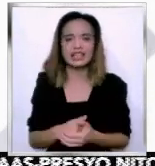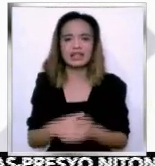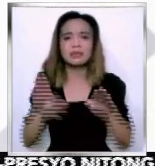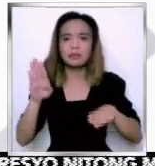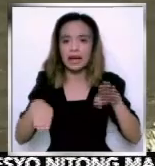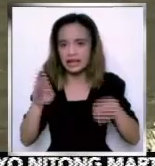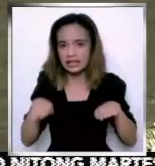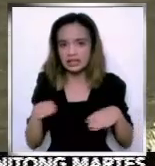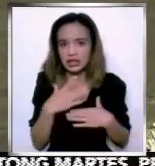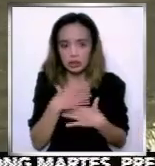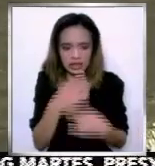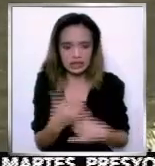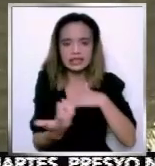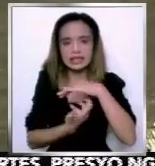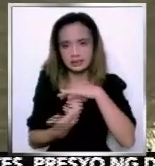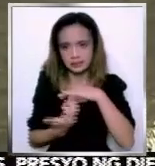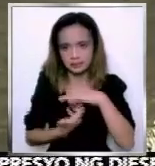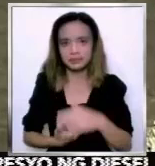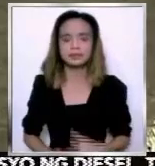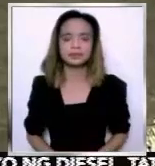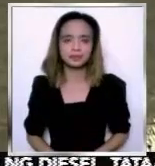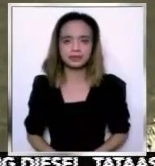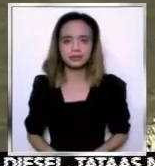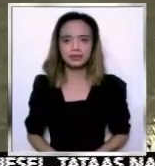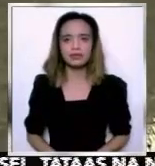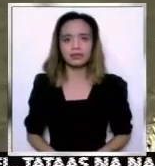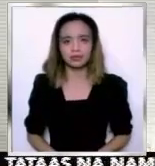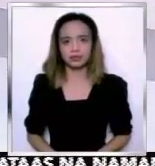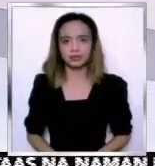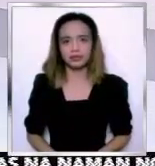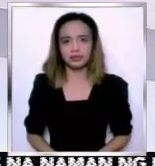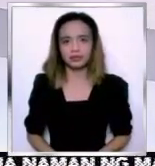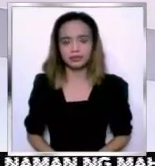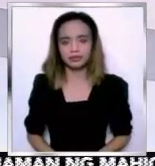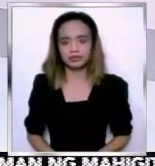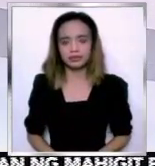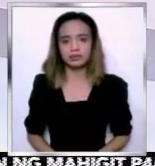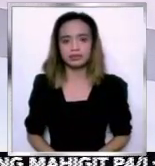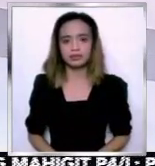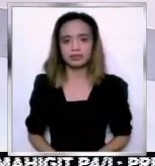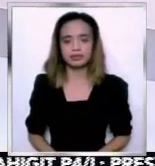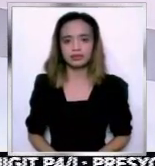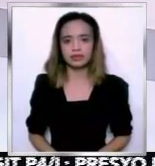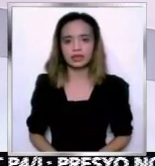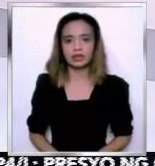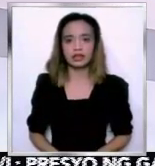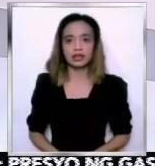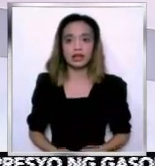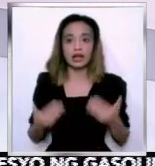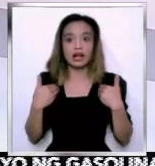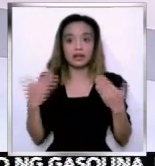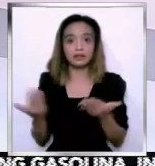the stakeholders. Jamie Santos, Nakatutok, 24 Oras. May bago pang diplomatic protest ng